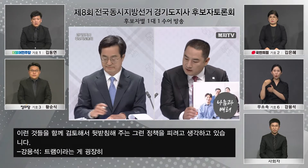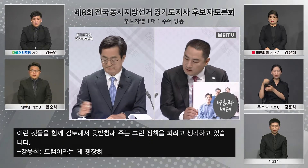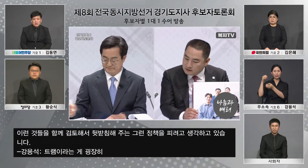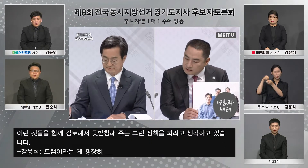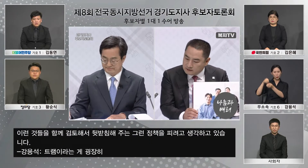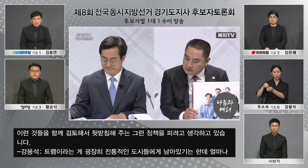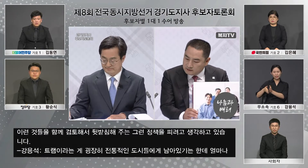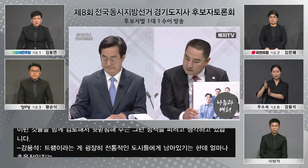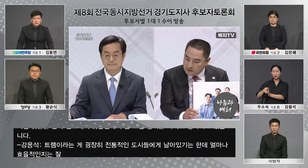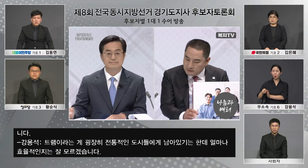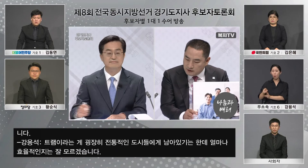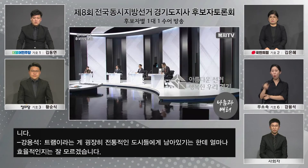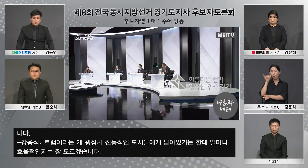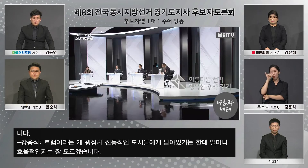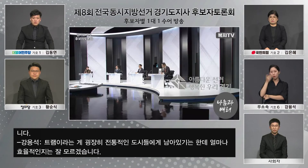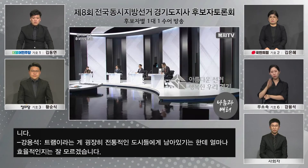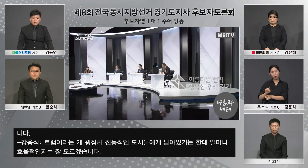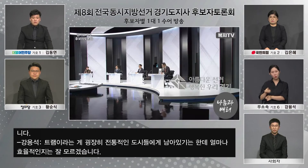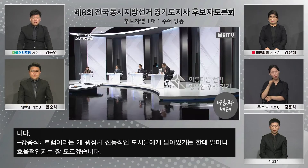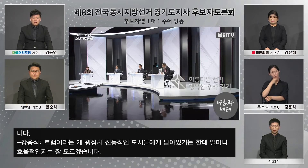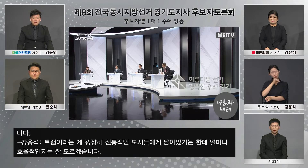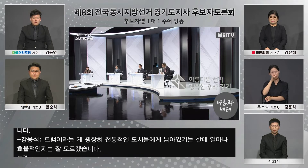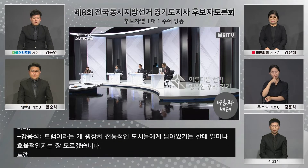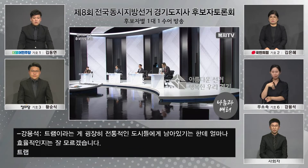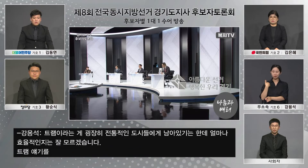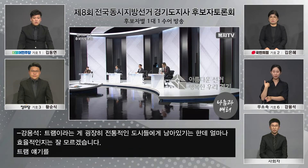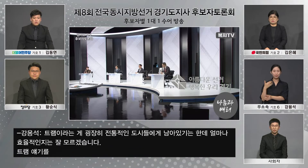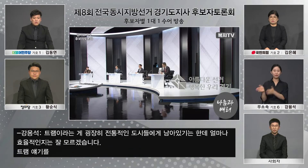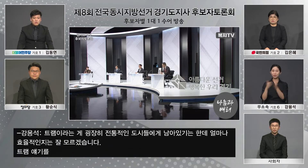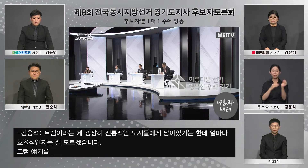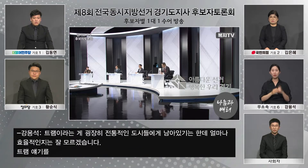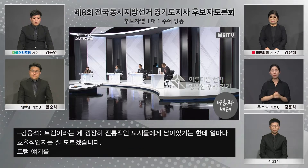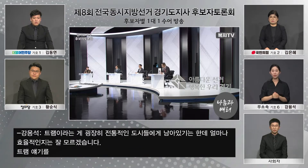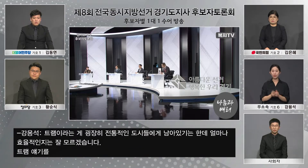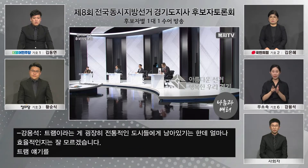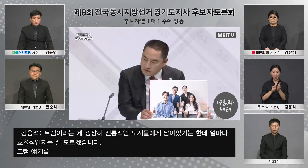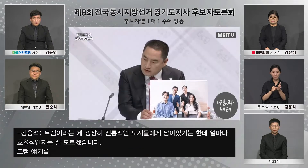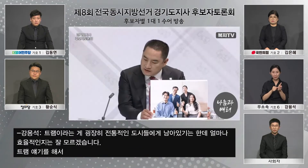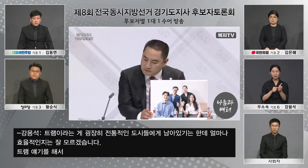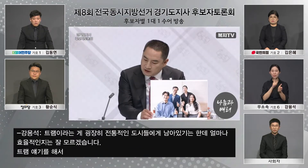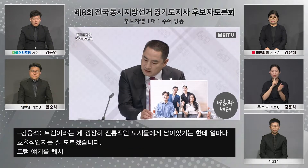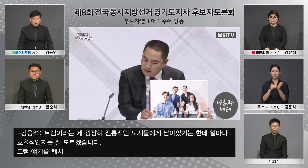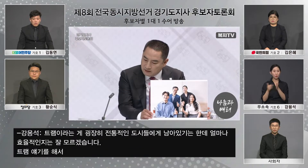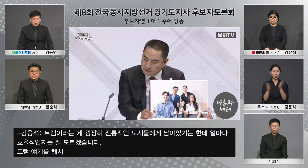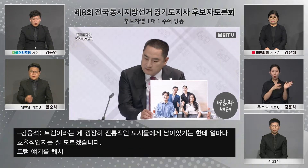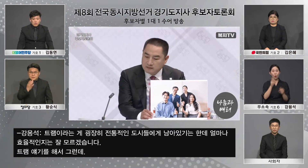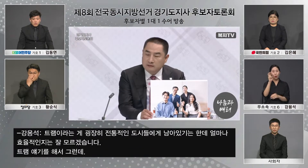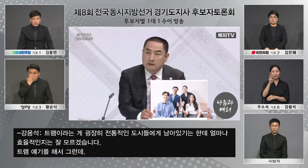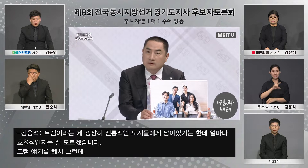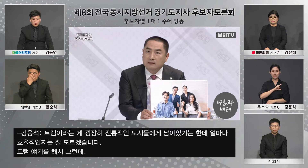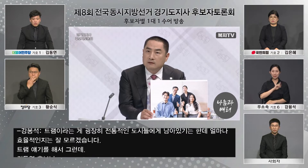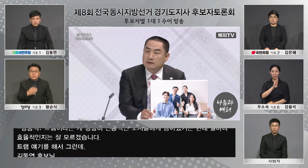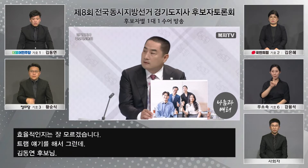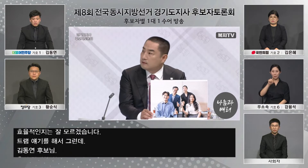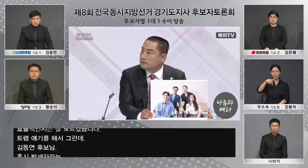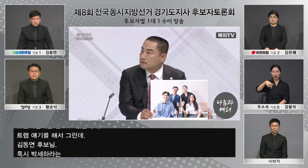모르겠습니다. 그 트램 얘기해서 그런데 김동연 후보님 혹시 박세아라는 여성 아십니까? 네, 쭉 같이